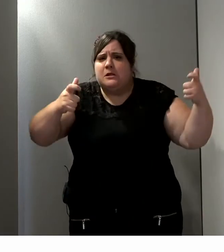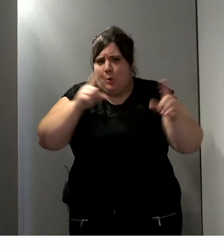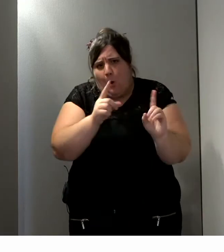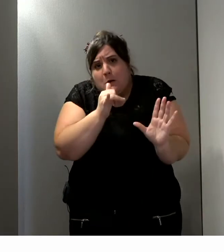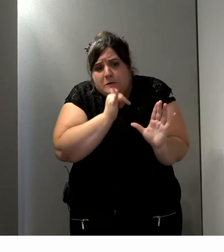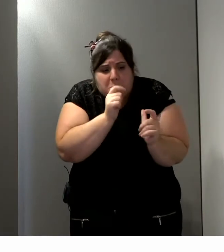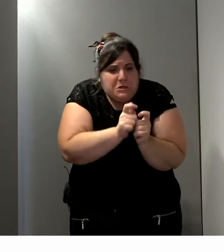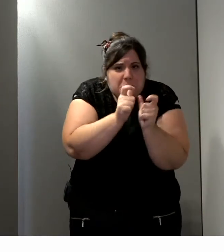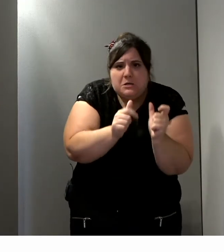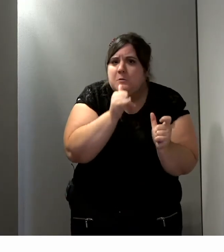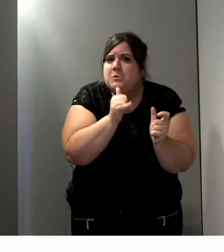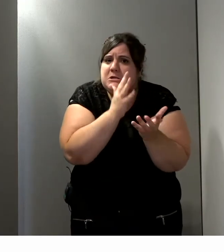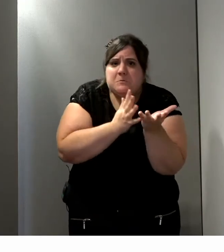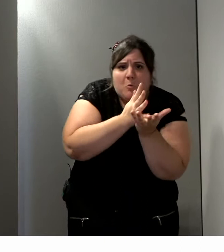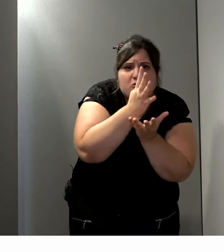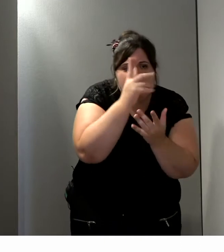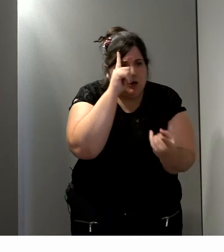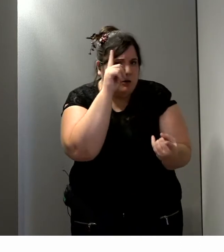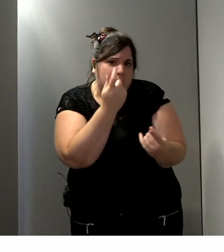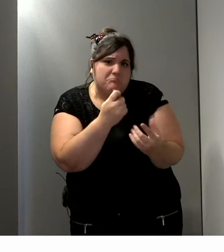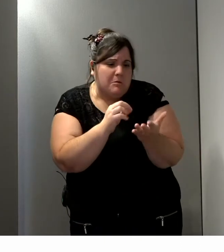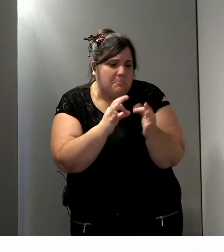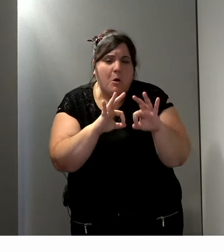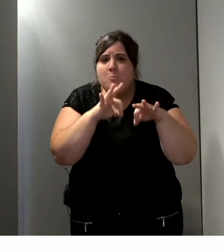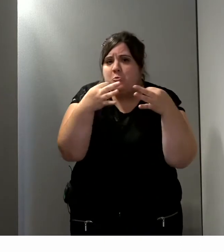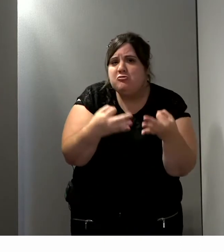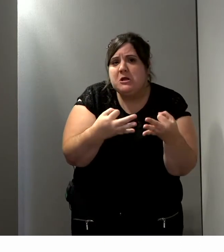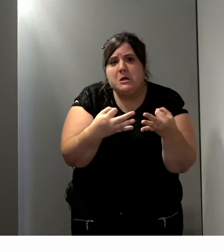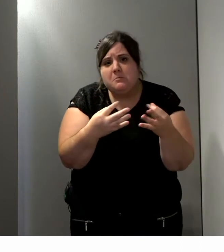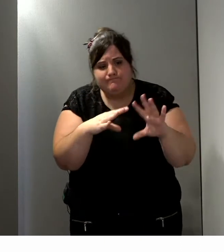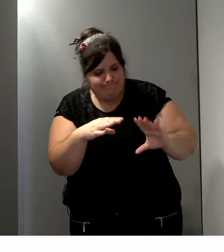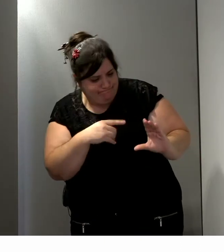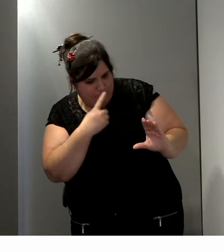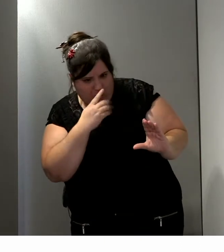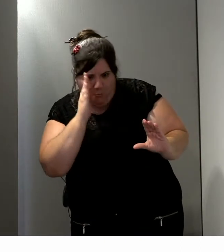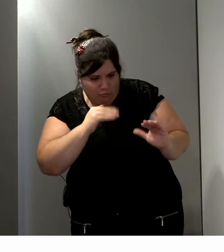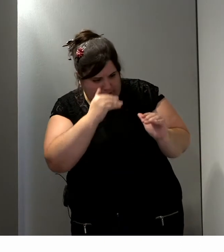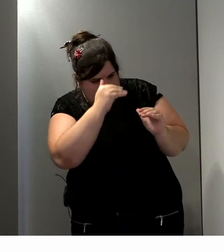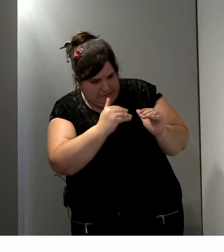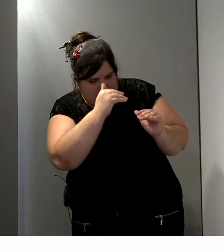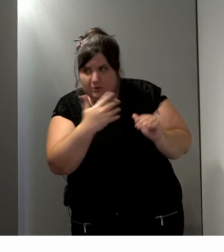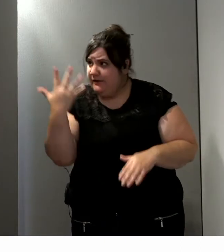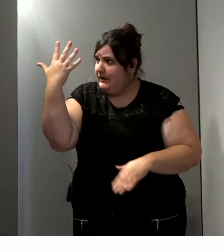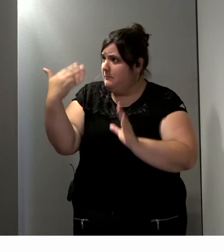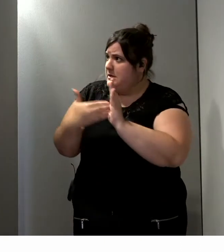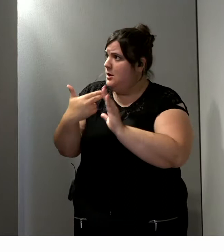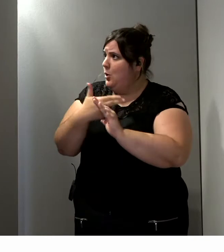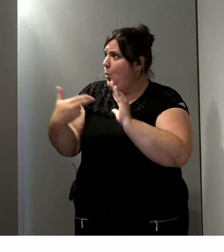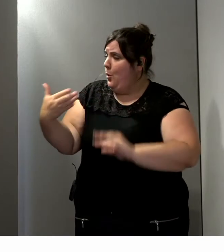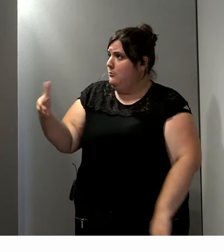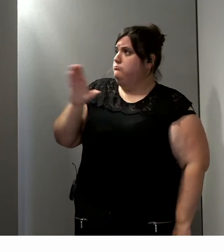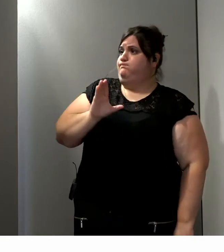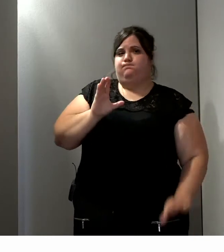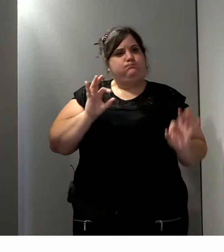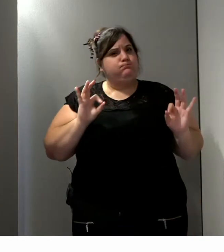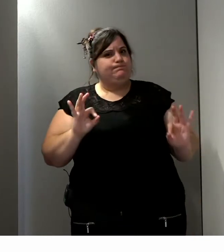la part de la GFIP, 5 000 €, peut parfois représenter effectivement une part significative du plan de financement au démarrage